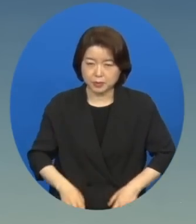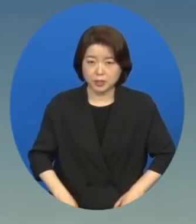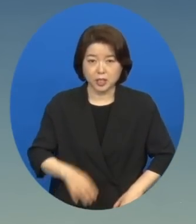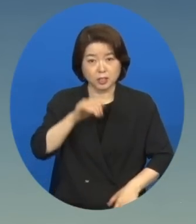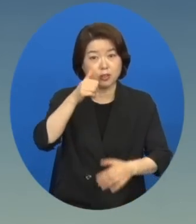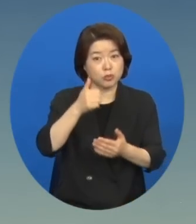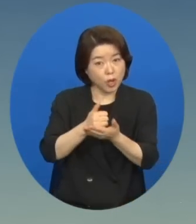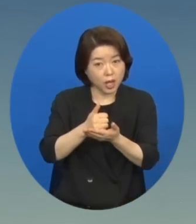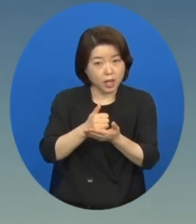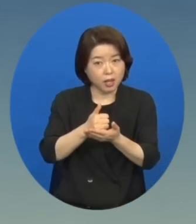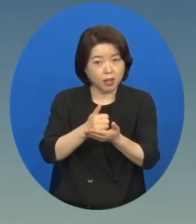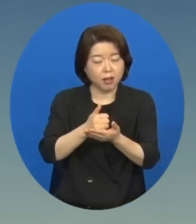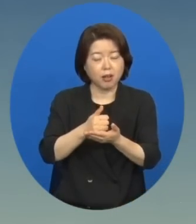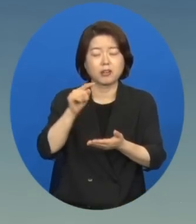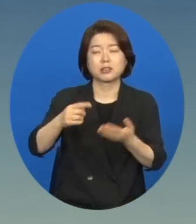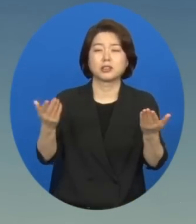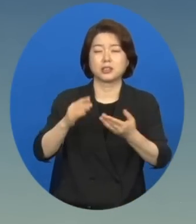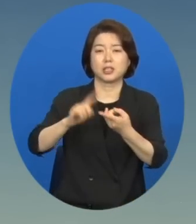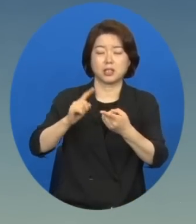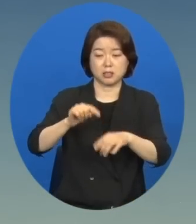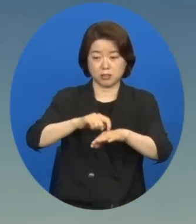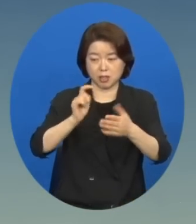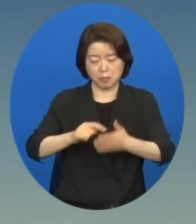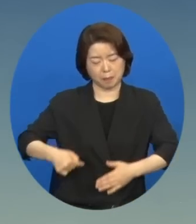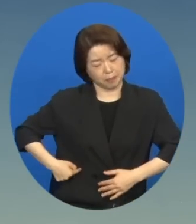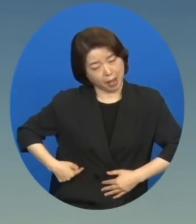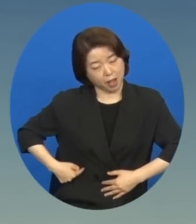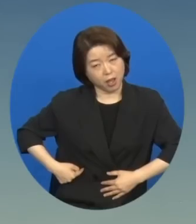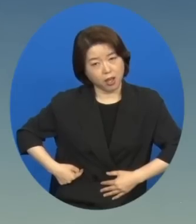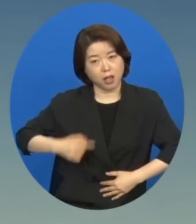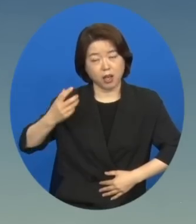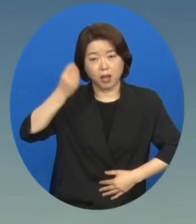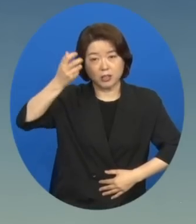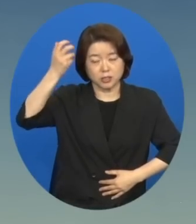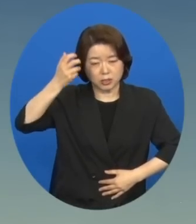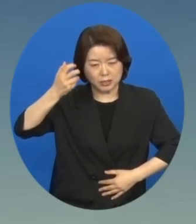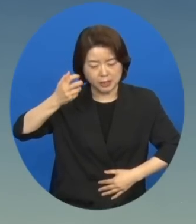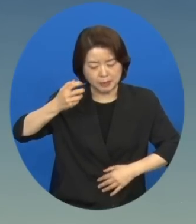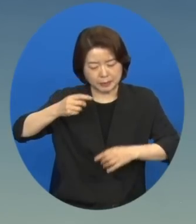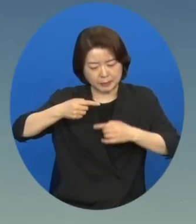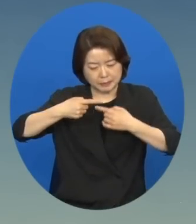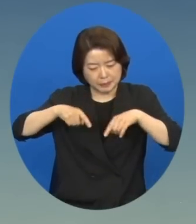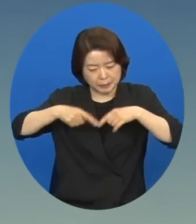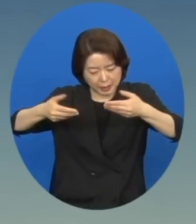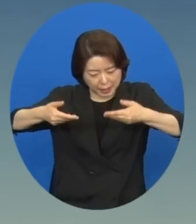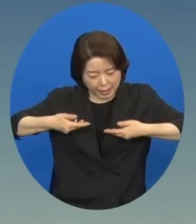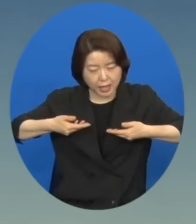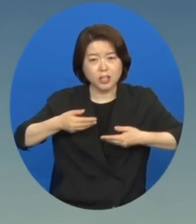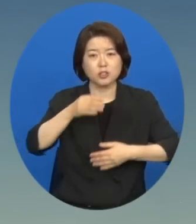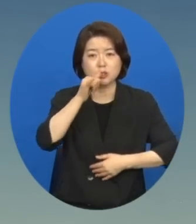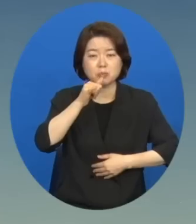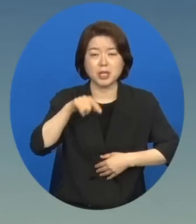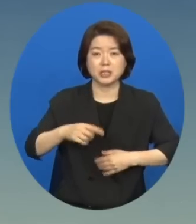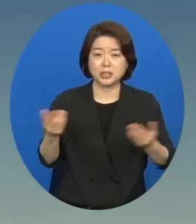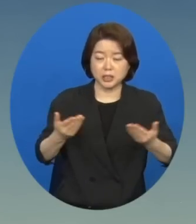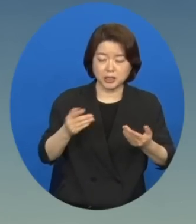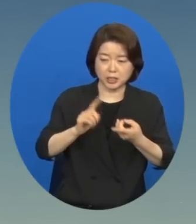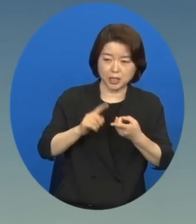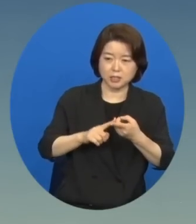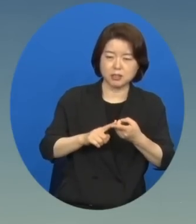대하여서도 주님께서 내 마음을 찌르시고 성령께서 파헤치시면 그 일에 대하여 주님께 내어드리는